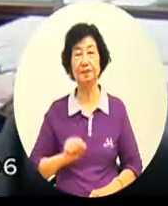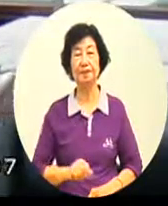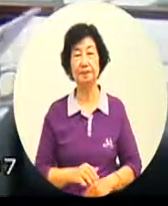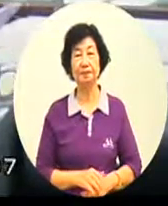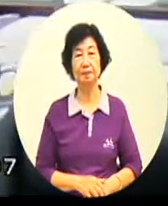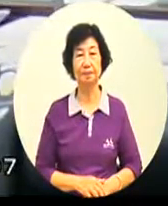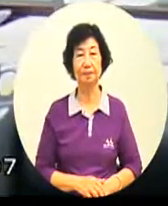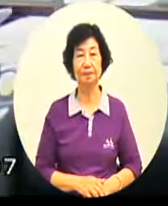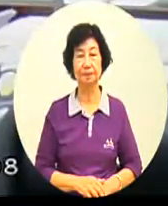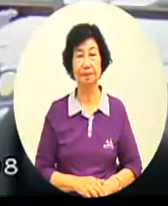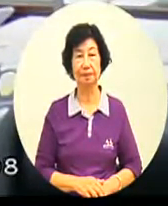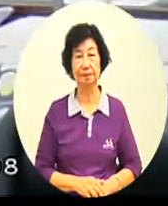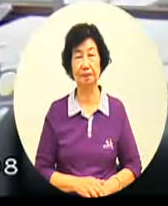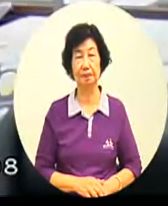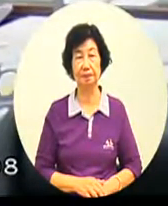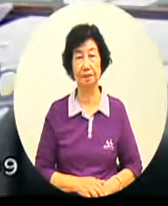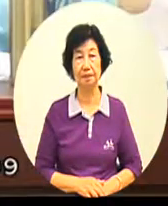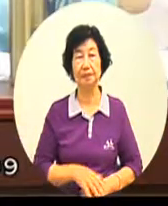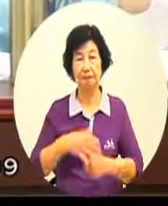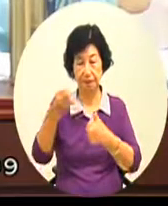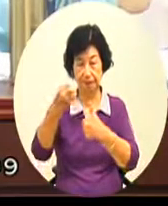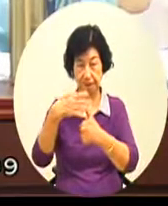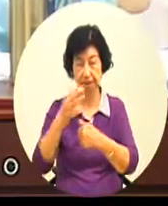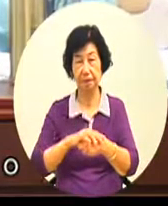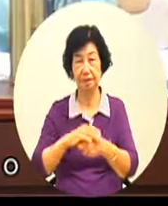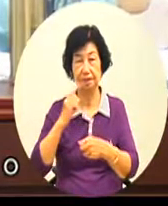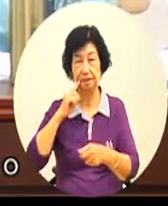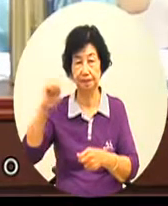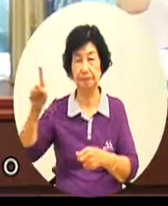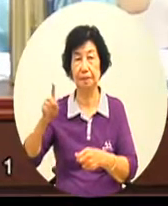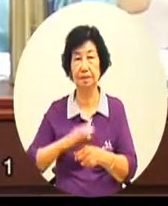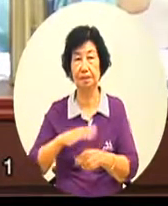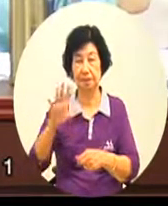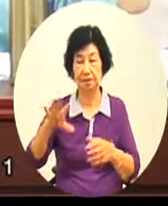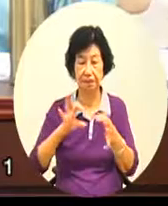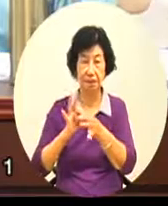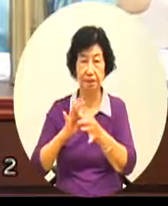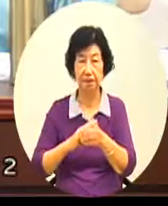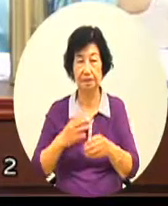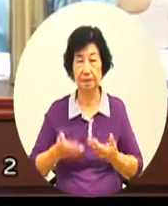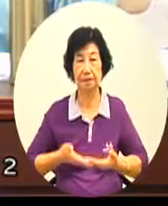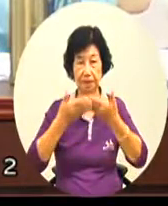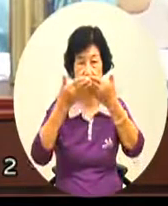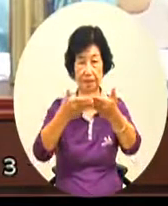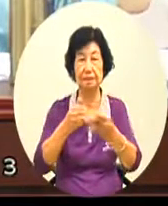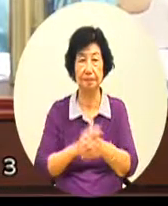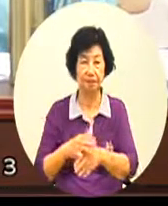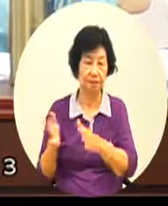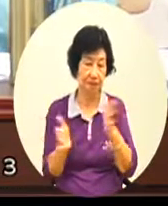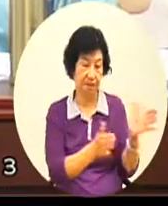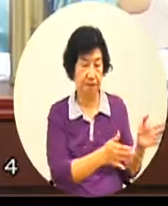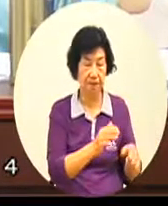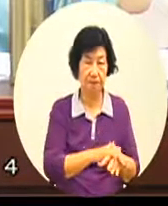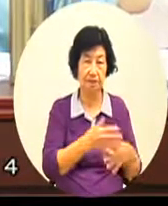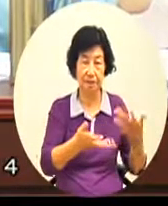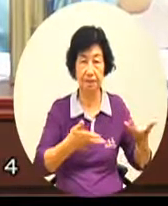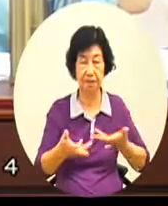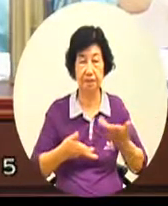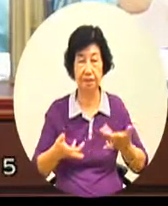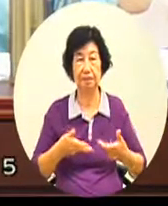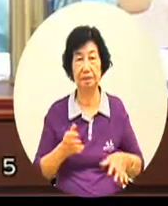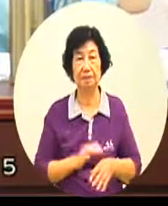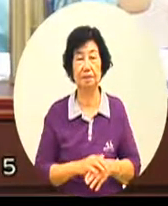说有人跟您检举，那我跟您说，是不是把相关资料提供给我， 那是另外一件事。我现在是说，你已